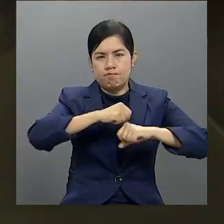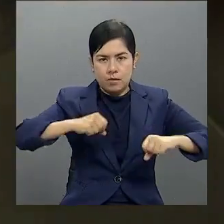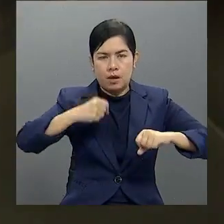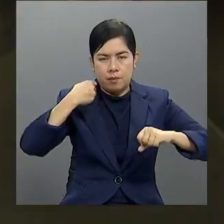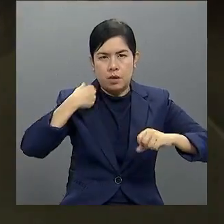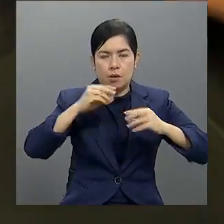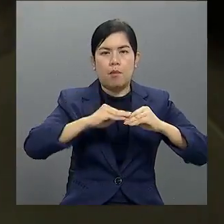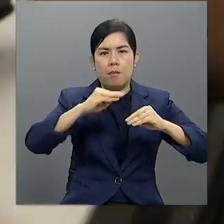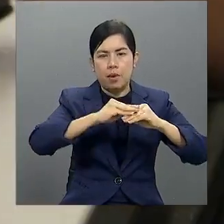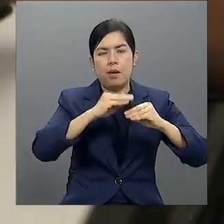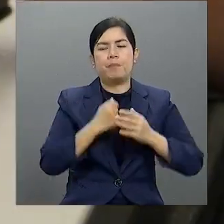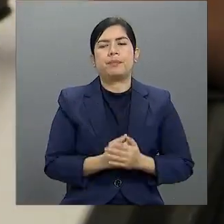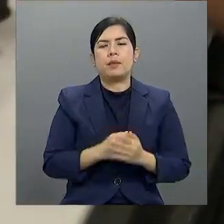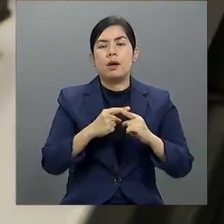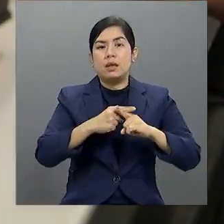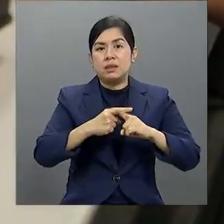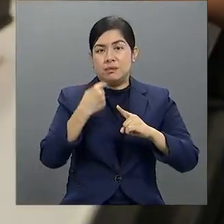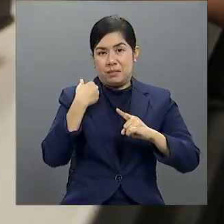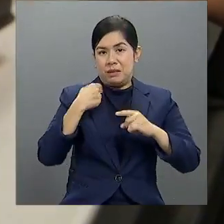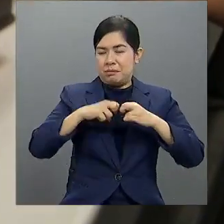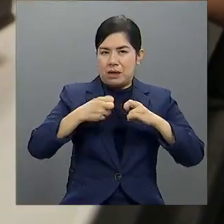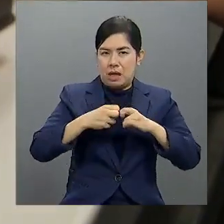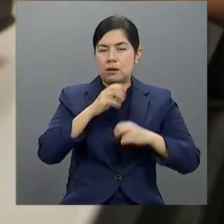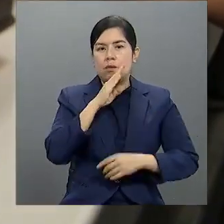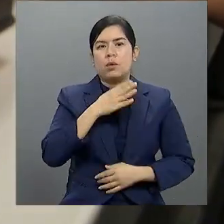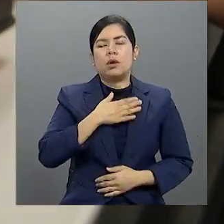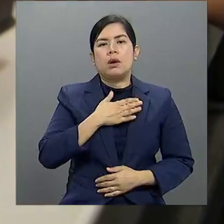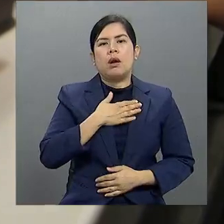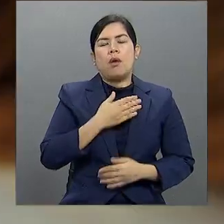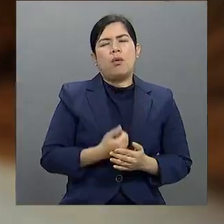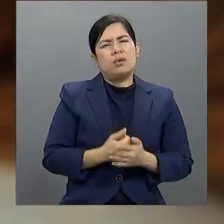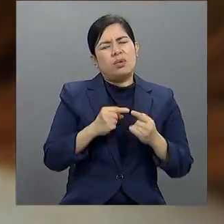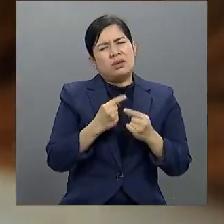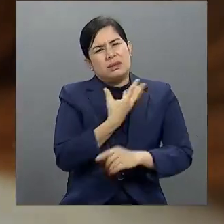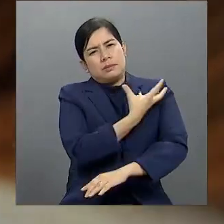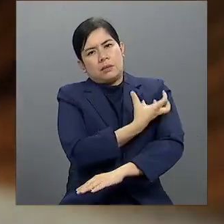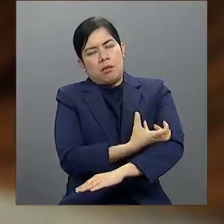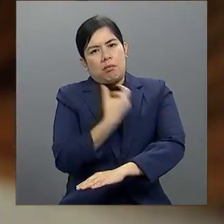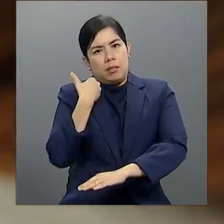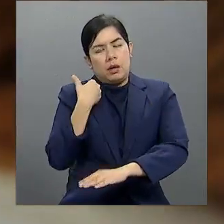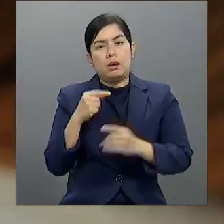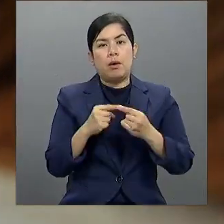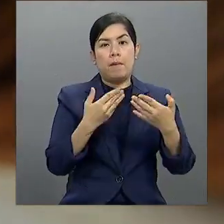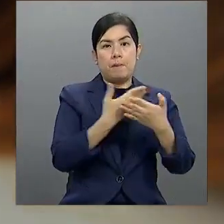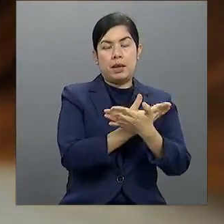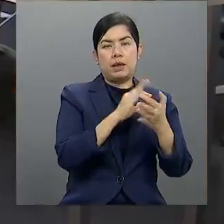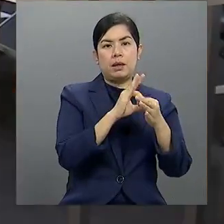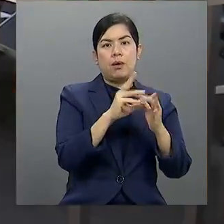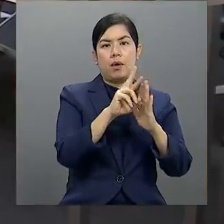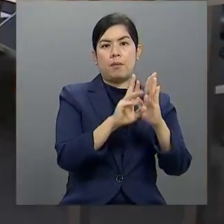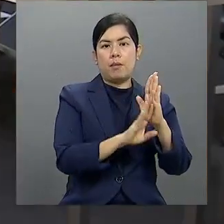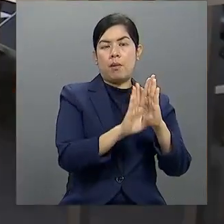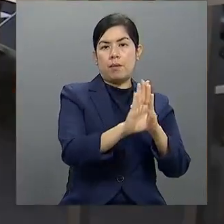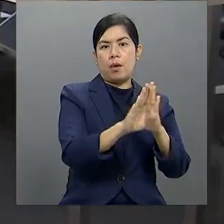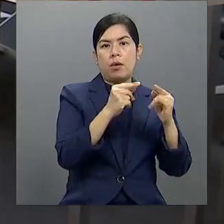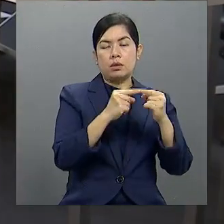ได้ค่ะ ค ือเวลาร่างกายเรามีที่กระเพาะนานๆปวดเรื้อรังเนี่ยจะมีการเปลี่ยนแปลงของระบบระบบประสาทส่วนกลางทำ